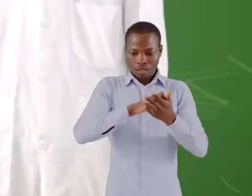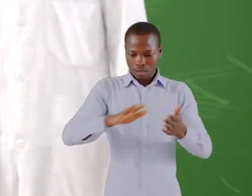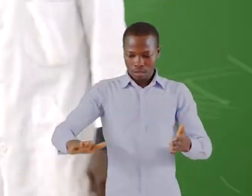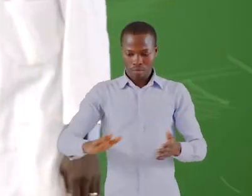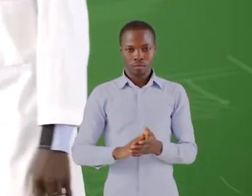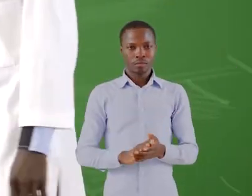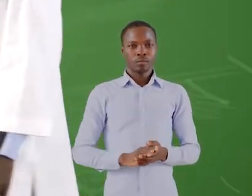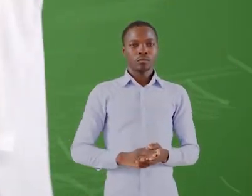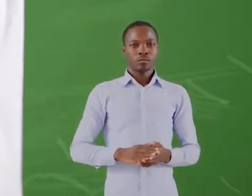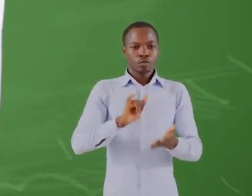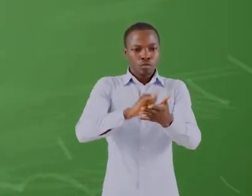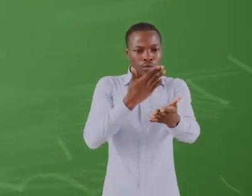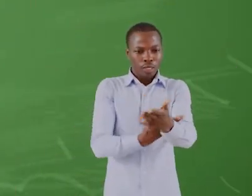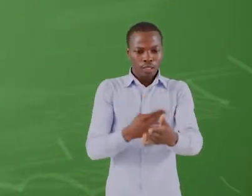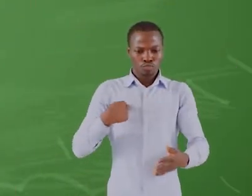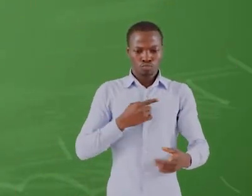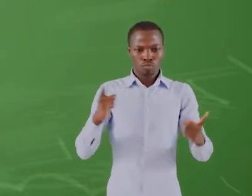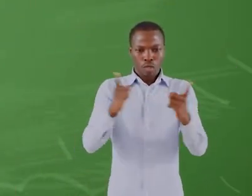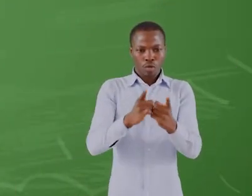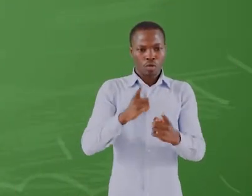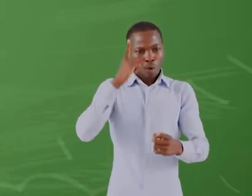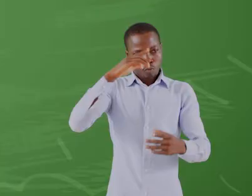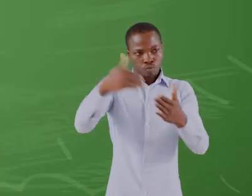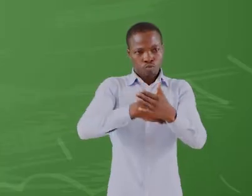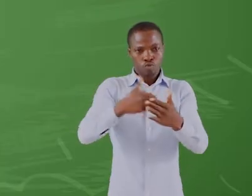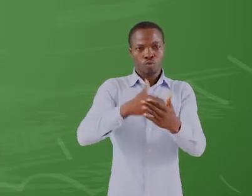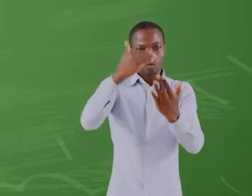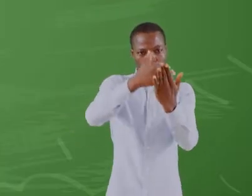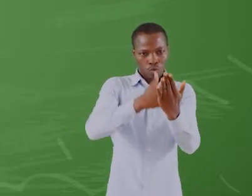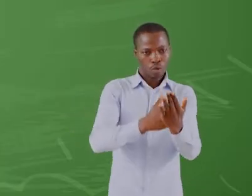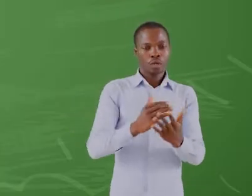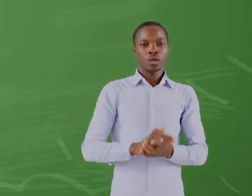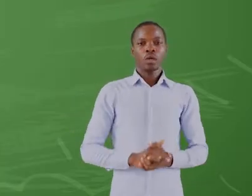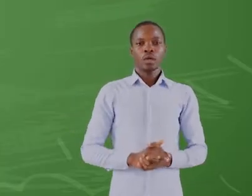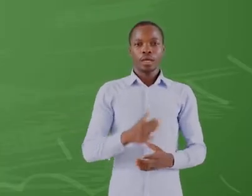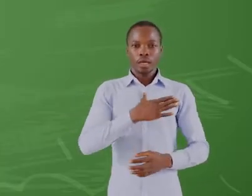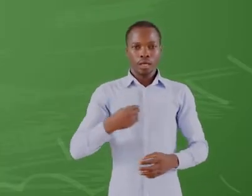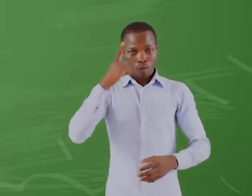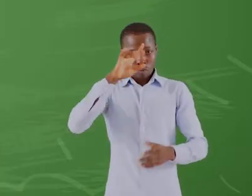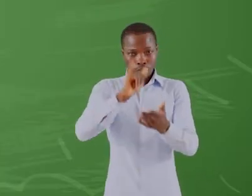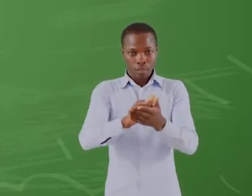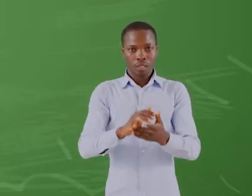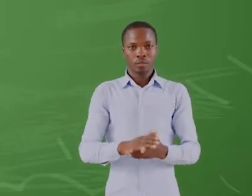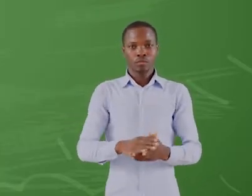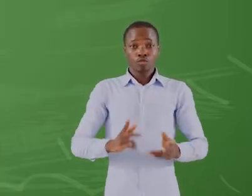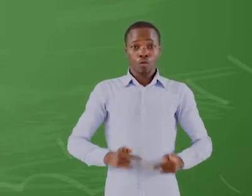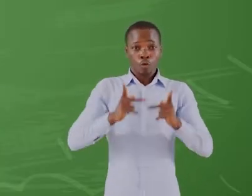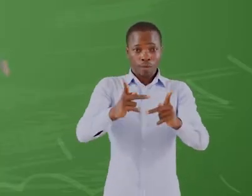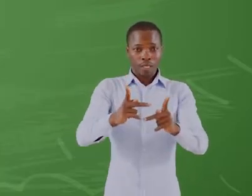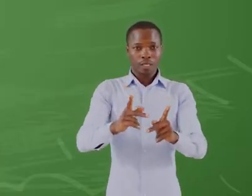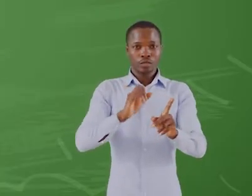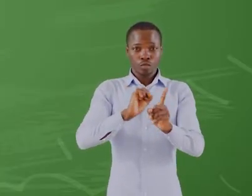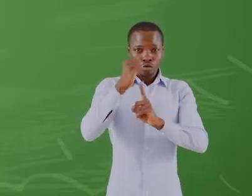élèves, ce matin, nous nous voyons pour une nouvelle séance. Et pour cela, je vous présente